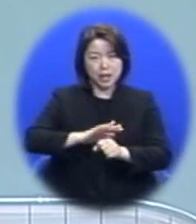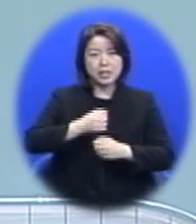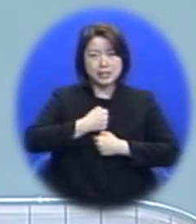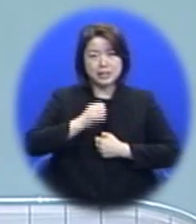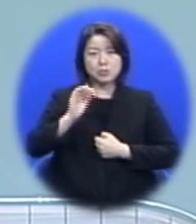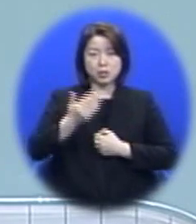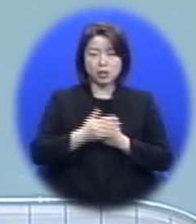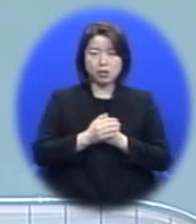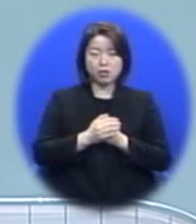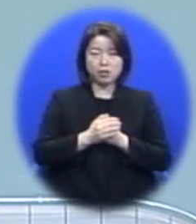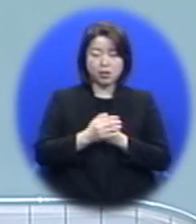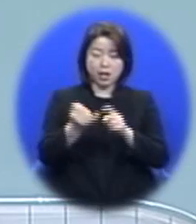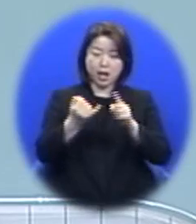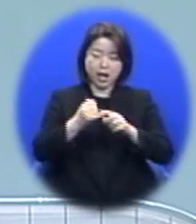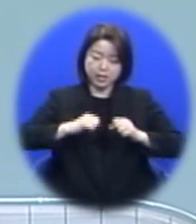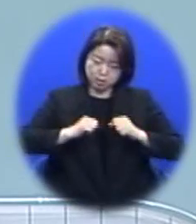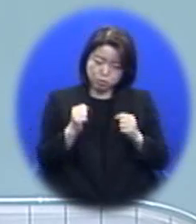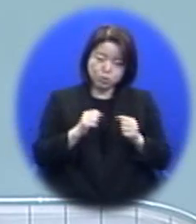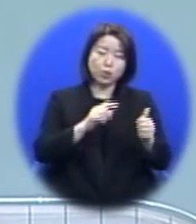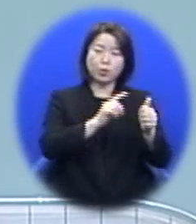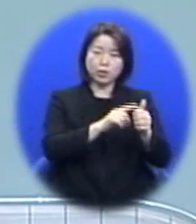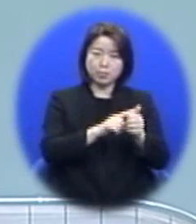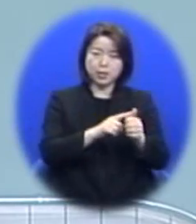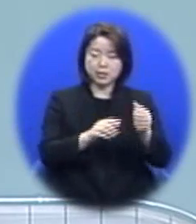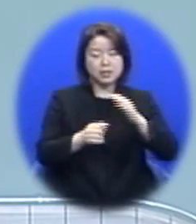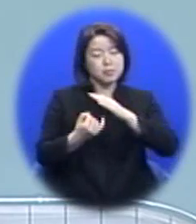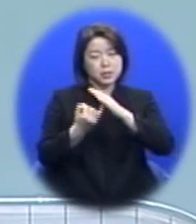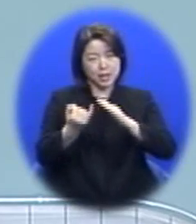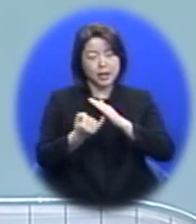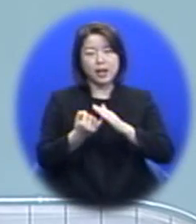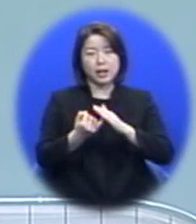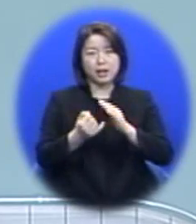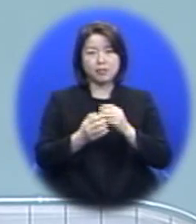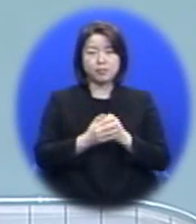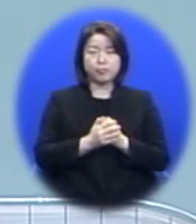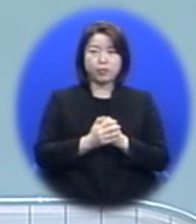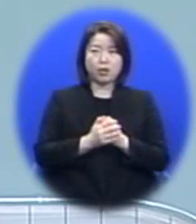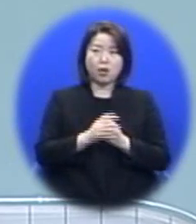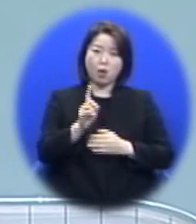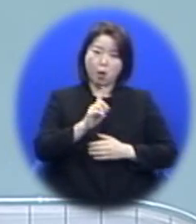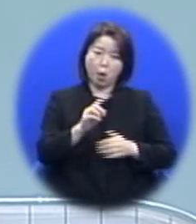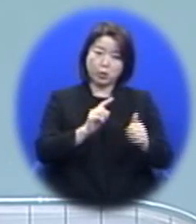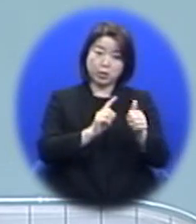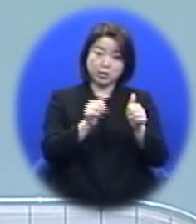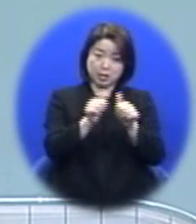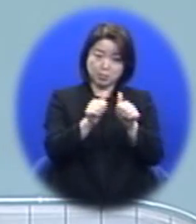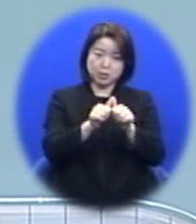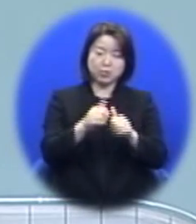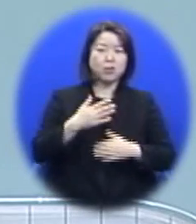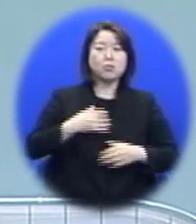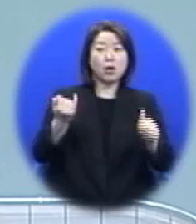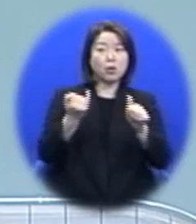남편은 사랑하는 겁니다. 어떤 남자분이 자기는 결혼할 때 그런 약속한 적이 없다 그러더라.